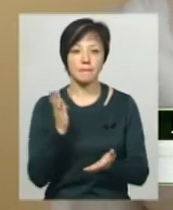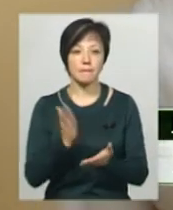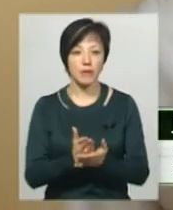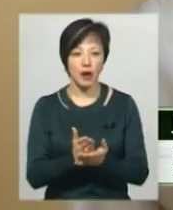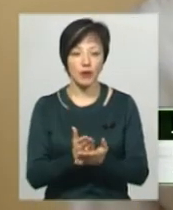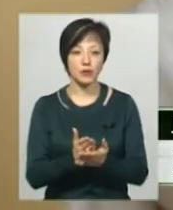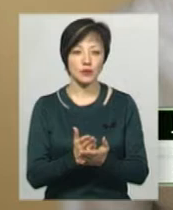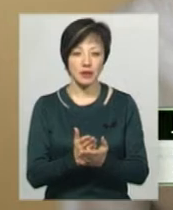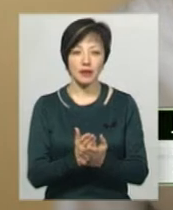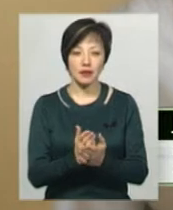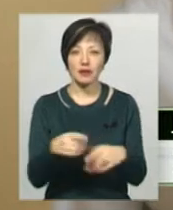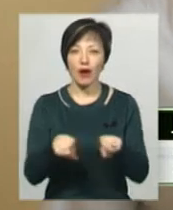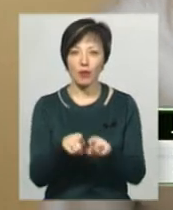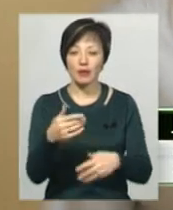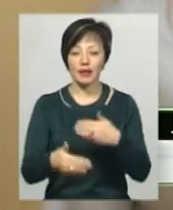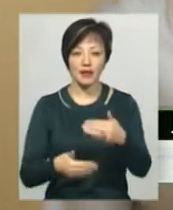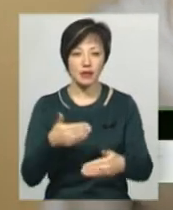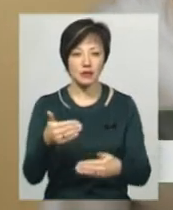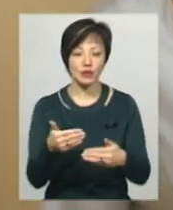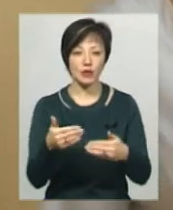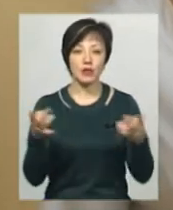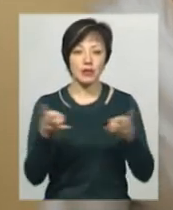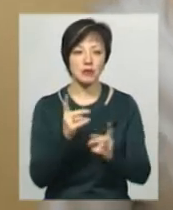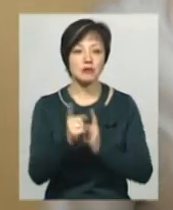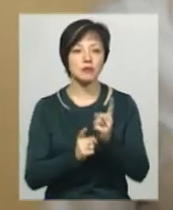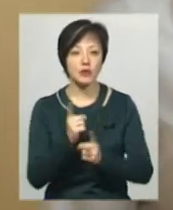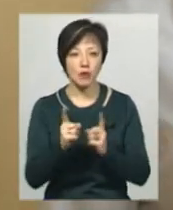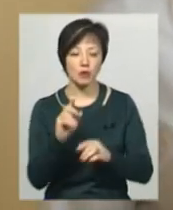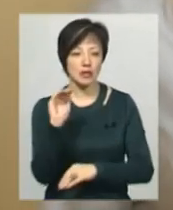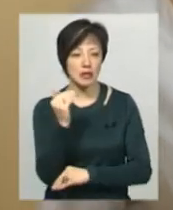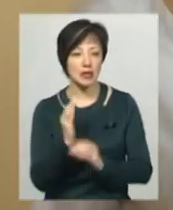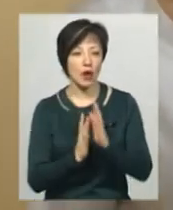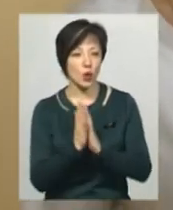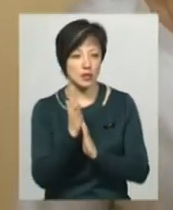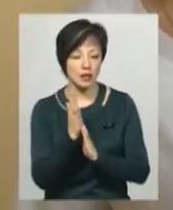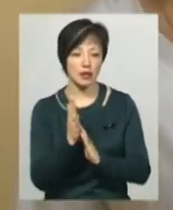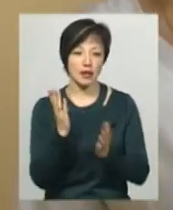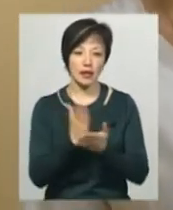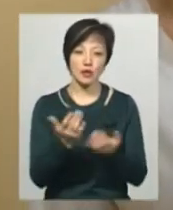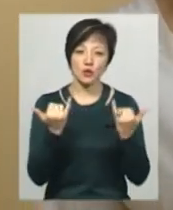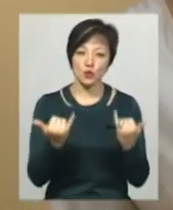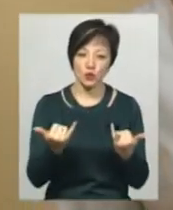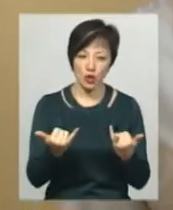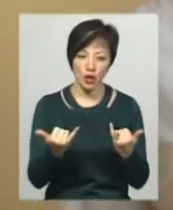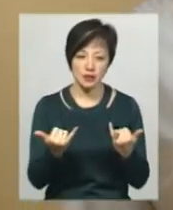мають тенденцію, їх потрібно міняти, тому що дитина росте, є сучасні